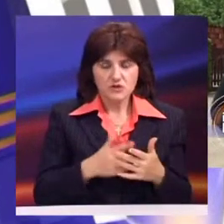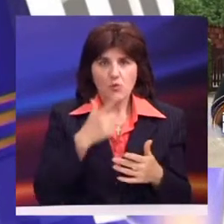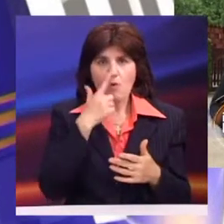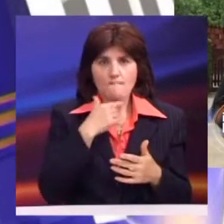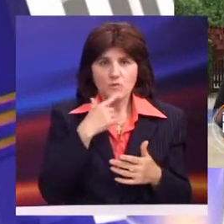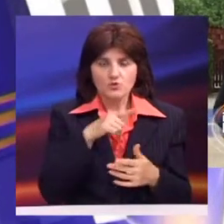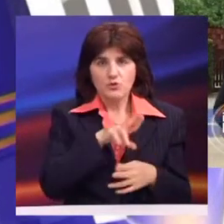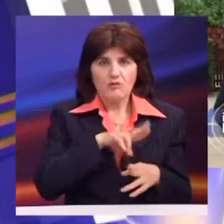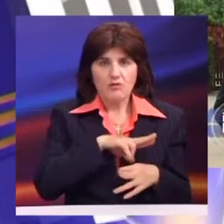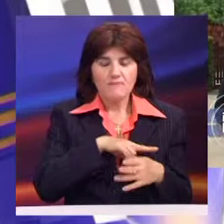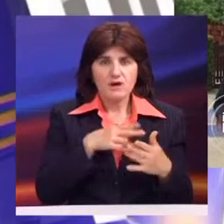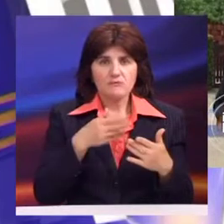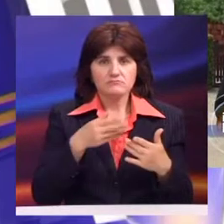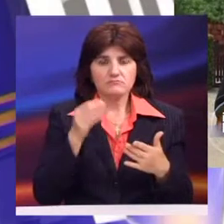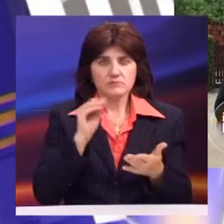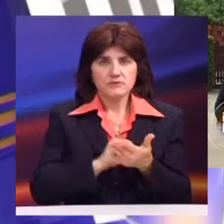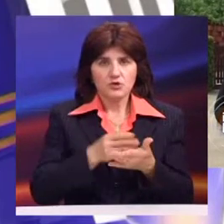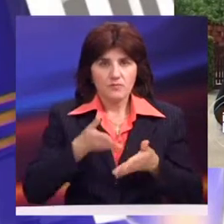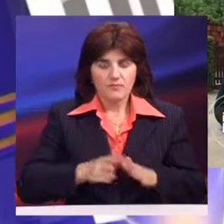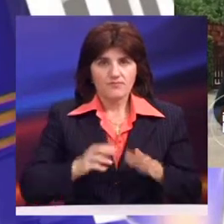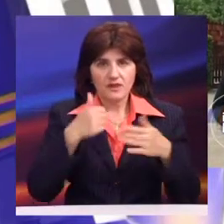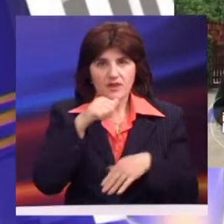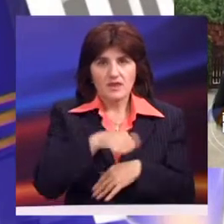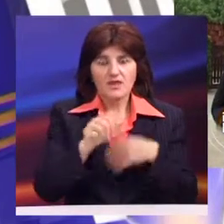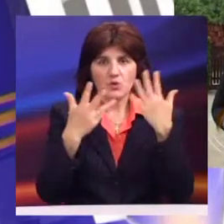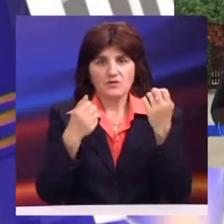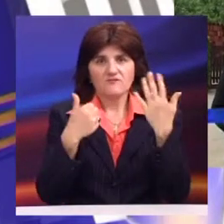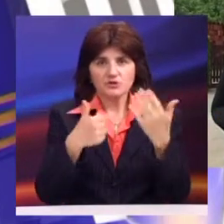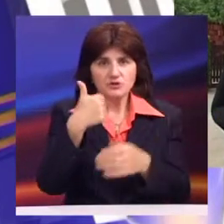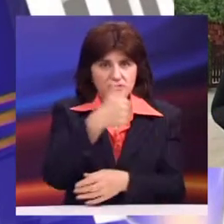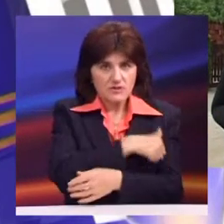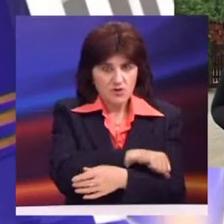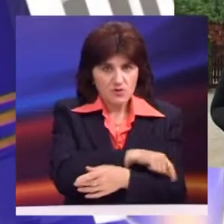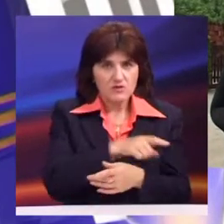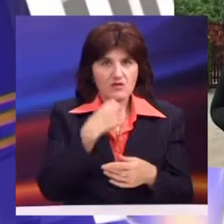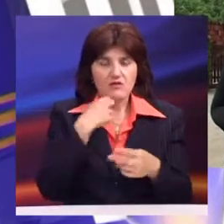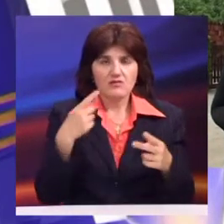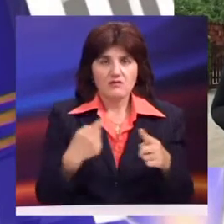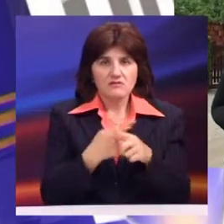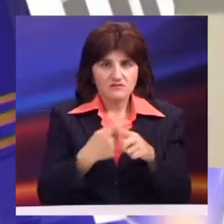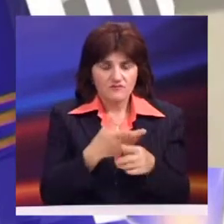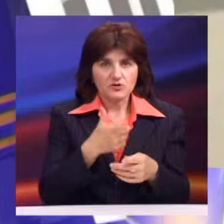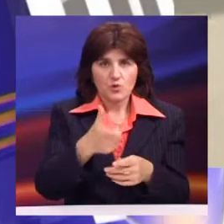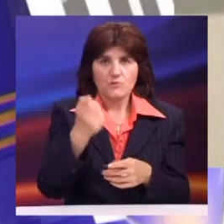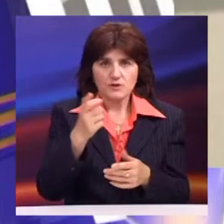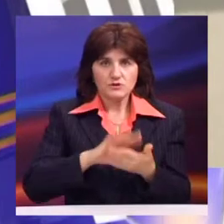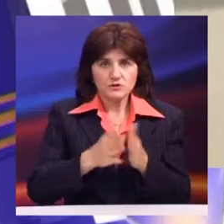tragedija. Muškarac, 61. godište, ubio je svoju nevenčanu suprugu nakon kraće svađe.